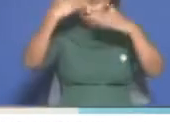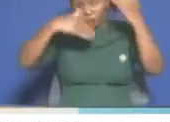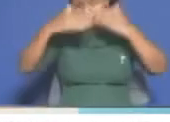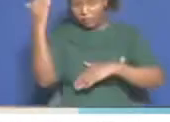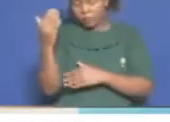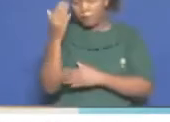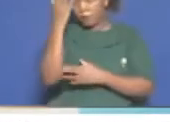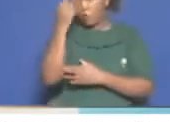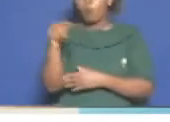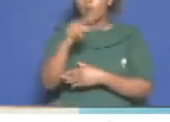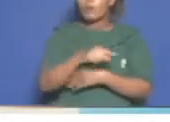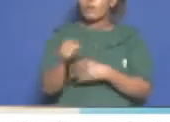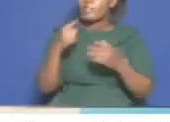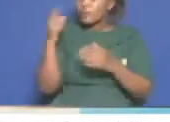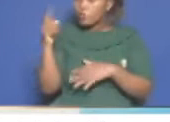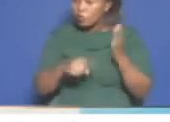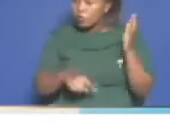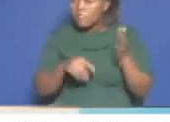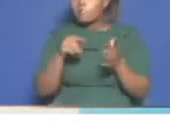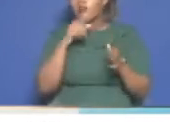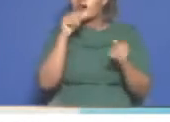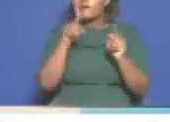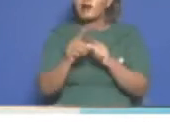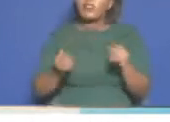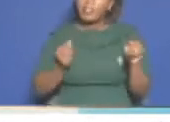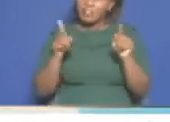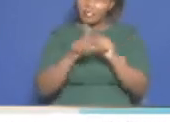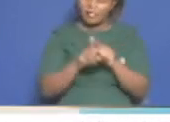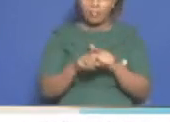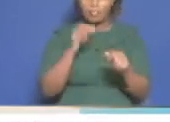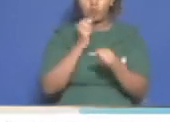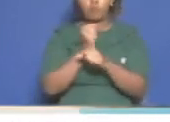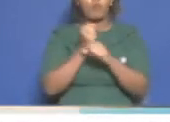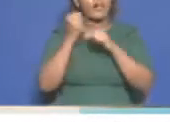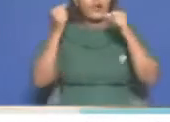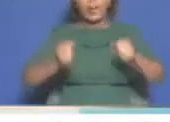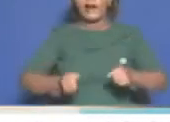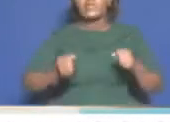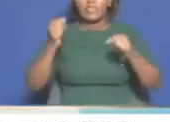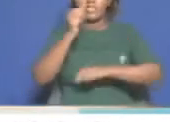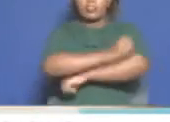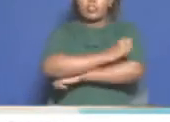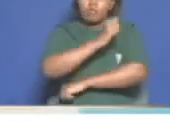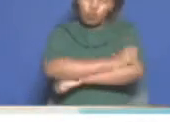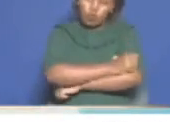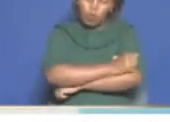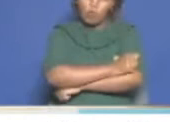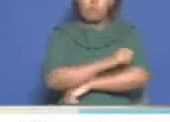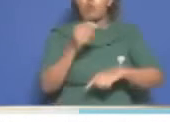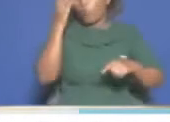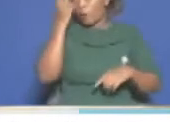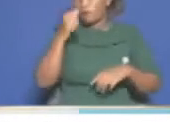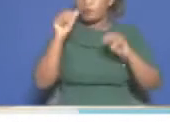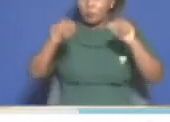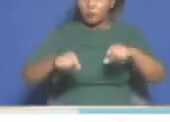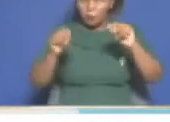tunaambia mandugu zetu na dada zetu waweze kutia makini katika shule, waweze kutia bidii katika shule ili waweze